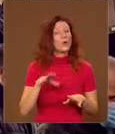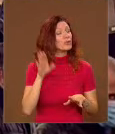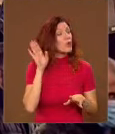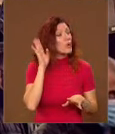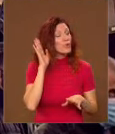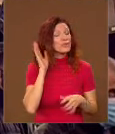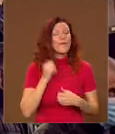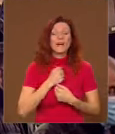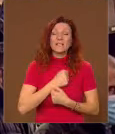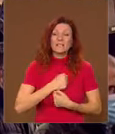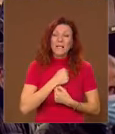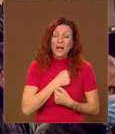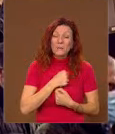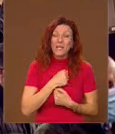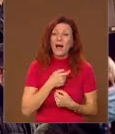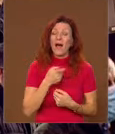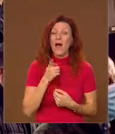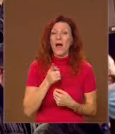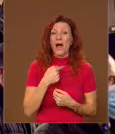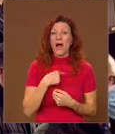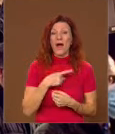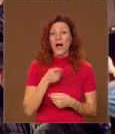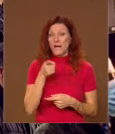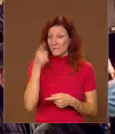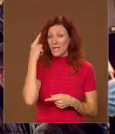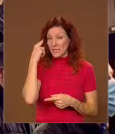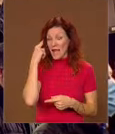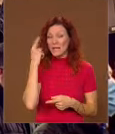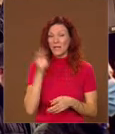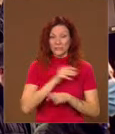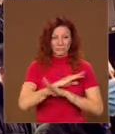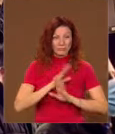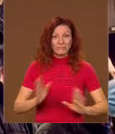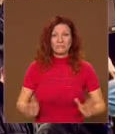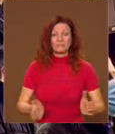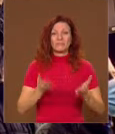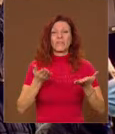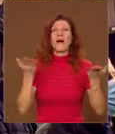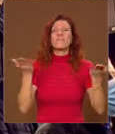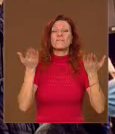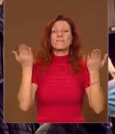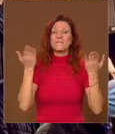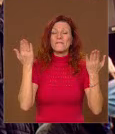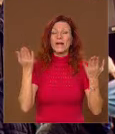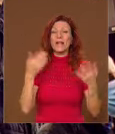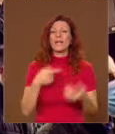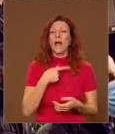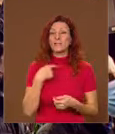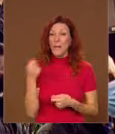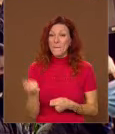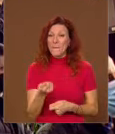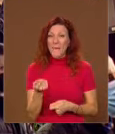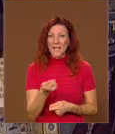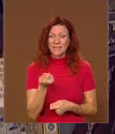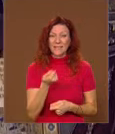на вечния завет въздигна от мъртвите великия пастир на овците,